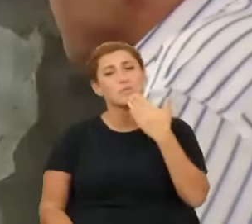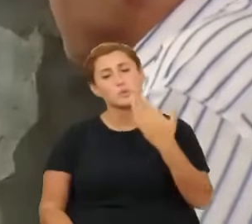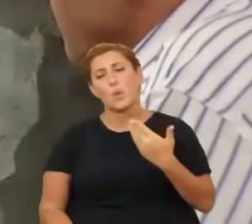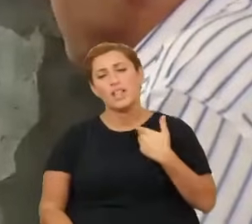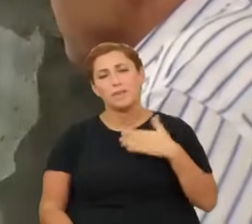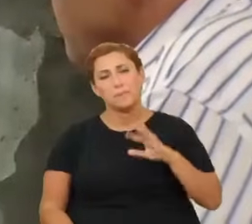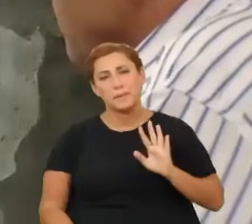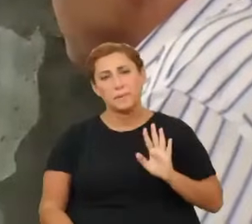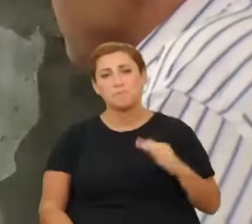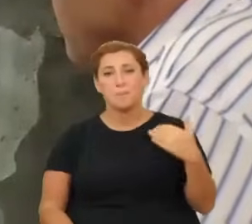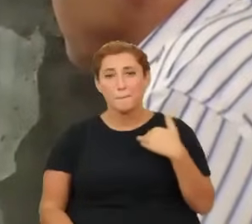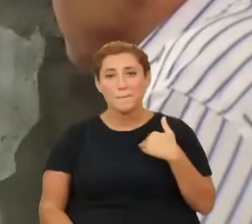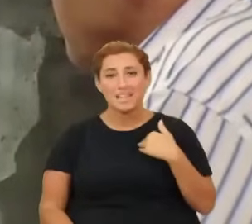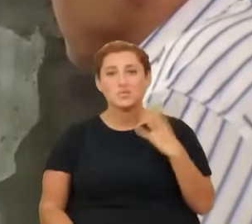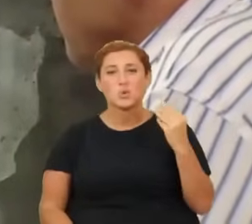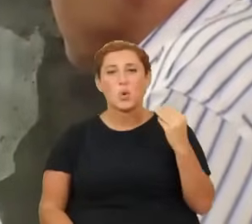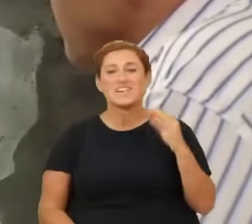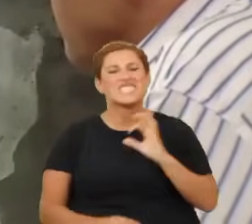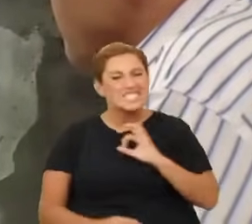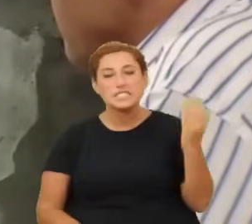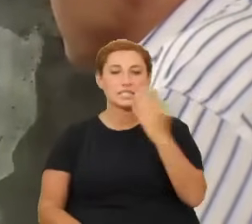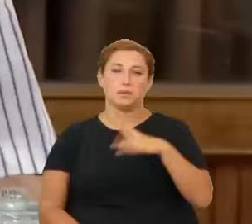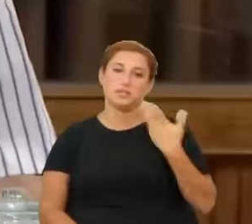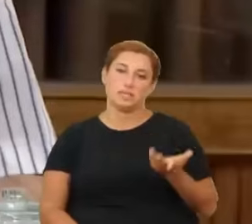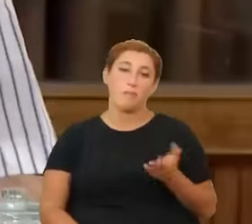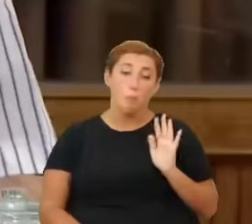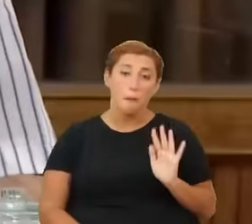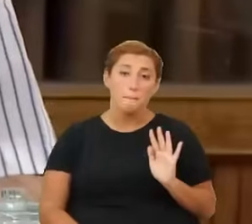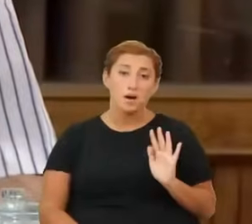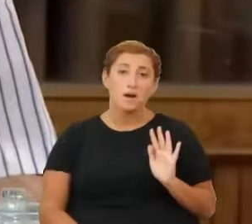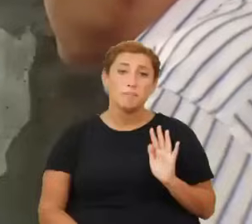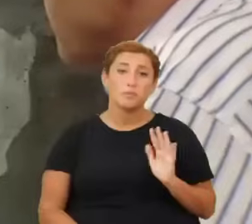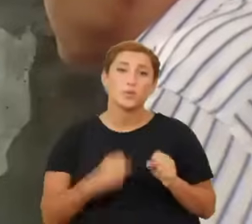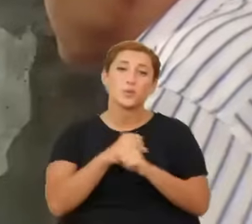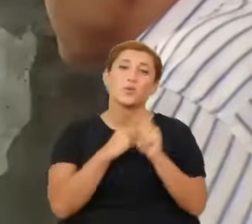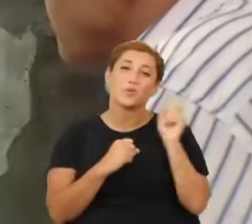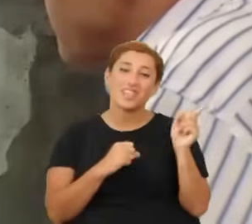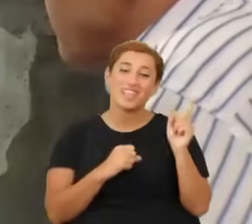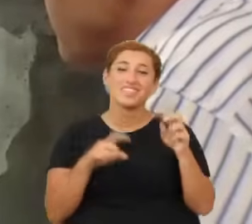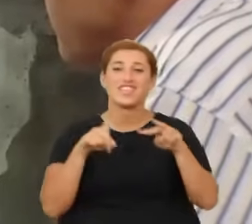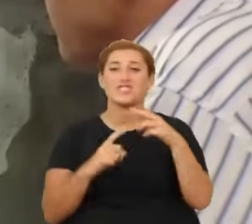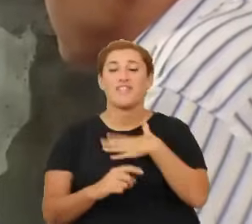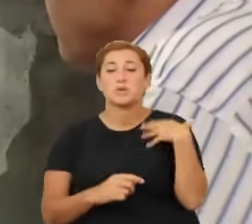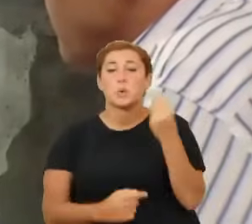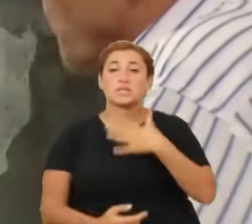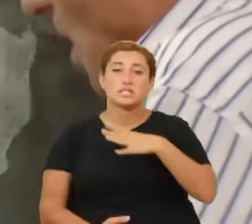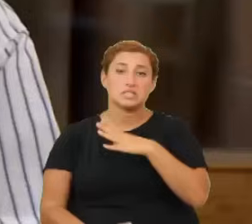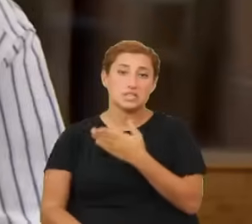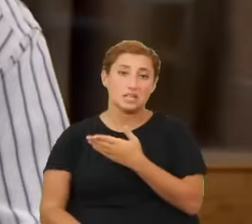söyleyeyim. Ben pek git, hatta hiç gitmek istemiyorum ama Gülden'le Necla anne çok